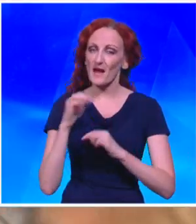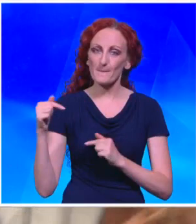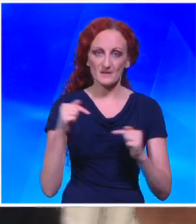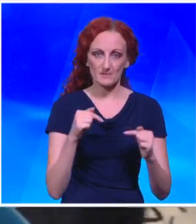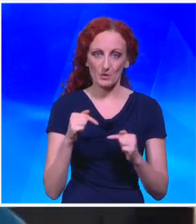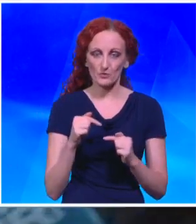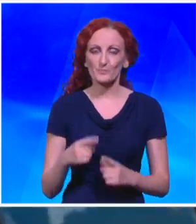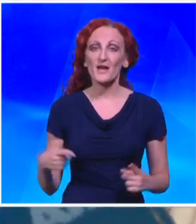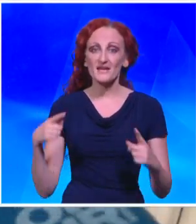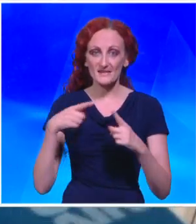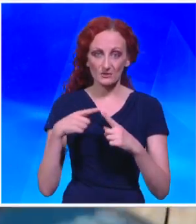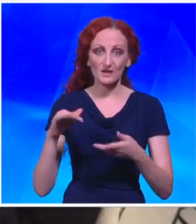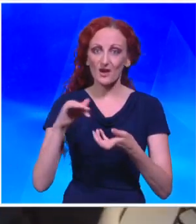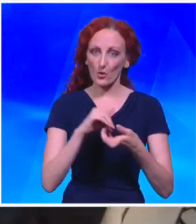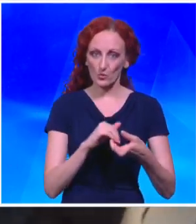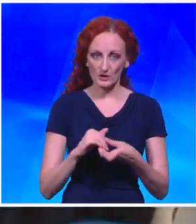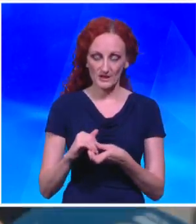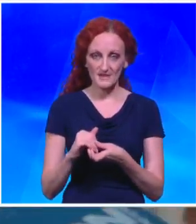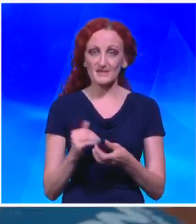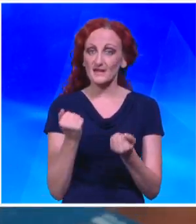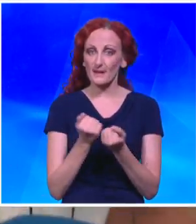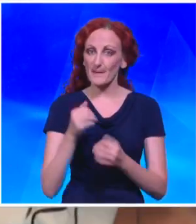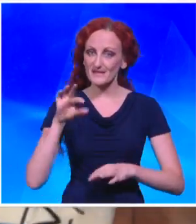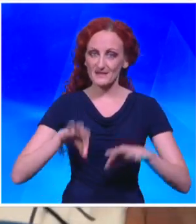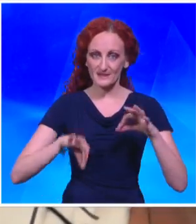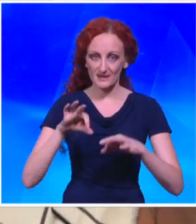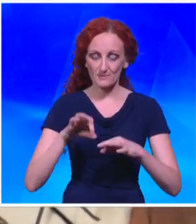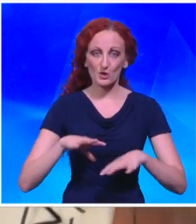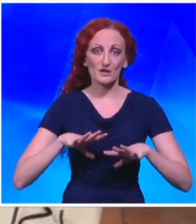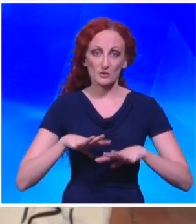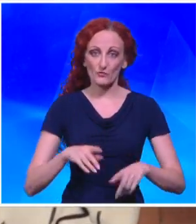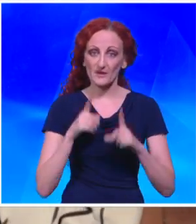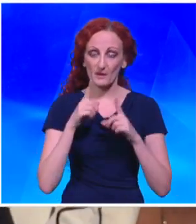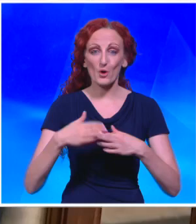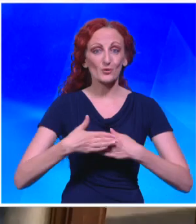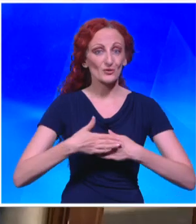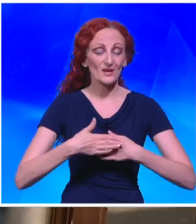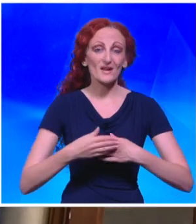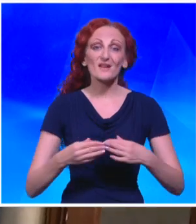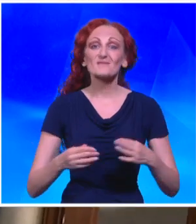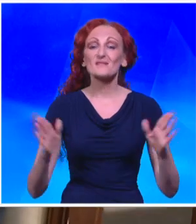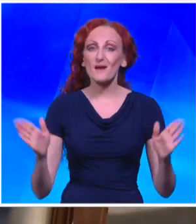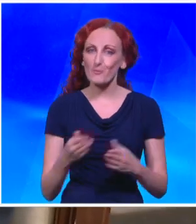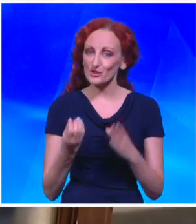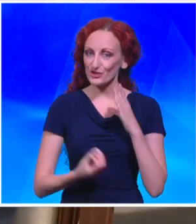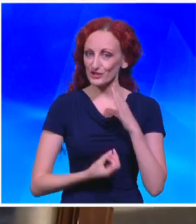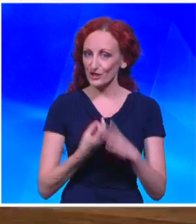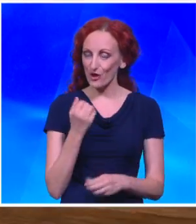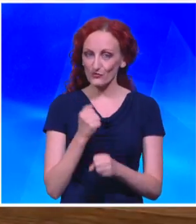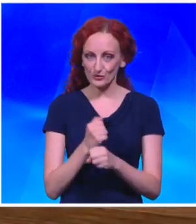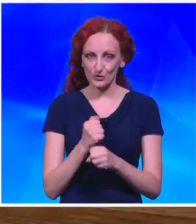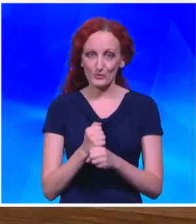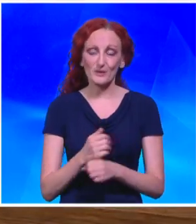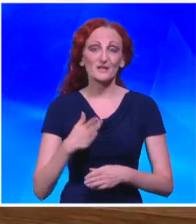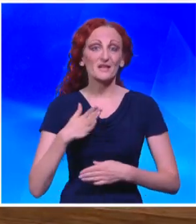Целта на коалицията ни е на местните избори градовете да могат да отворят нова страница. И Има такъв народ ще имат кандидат